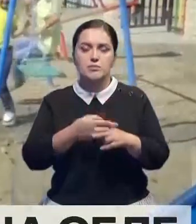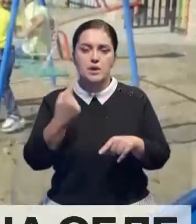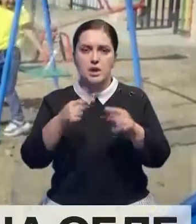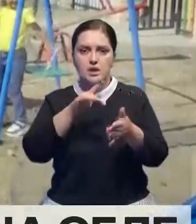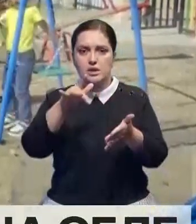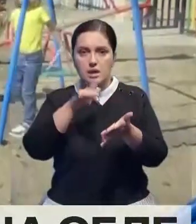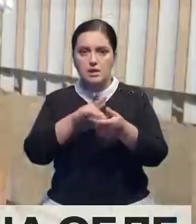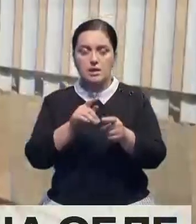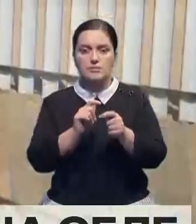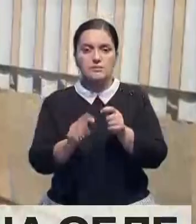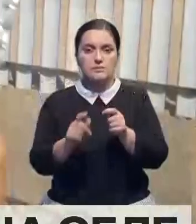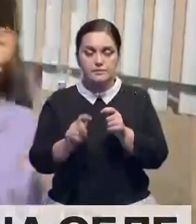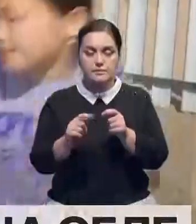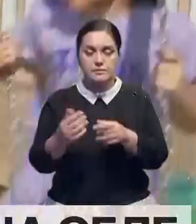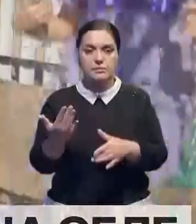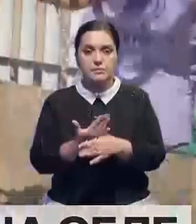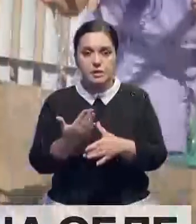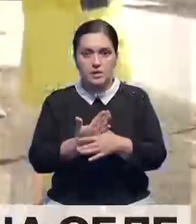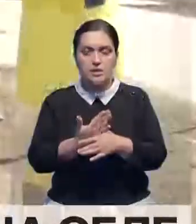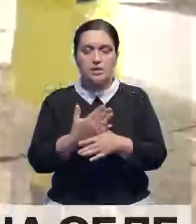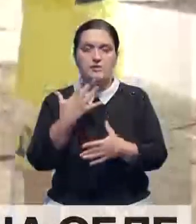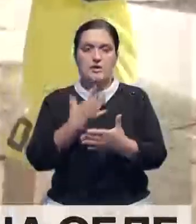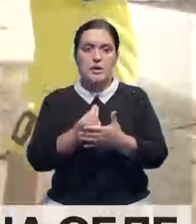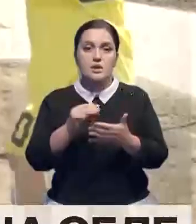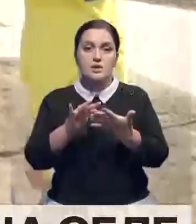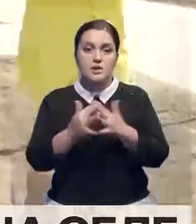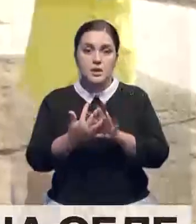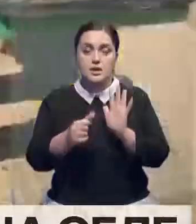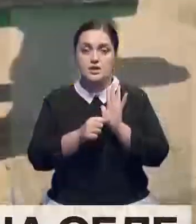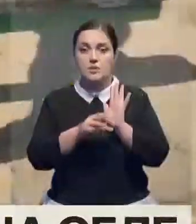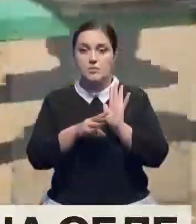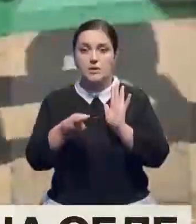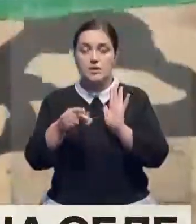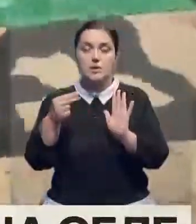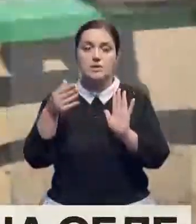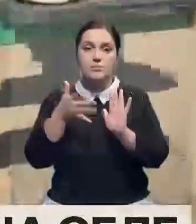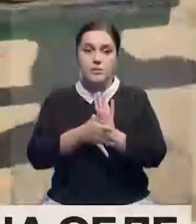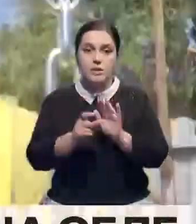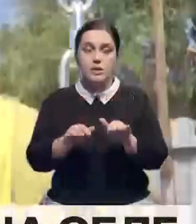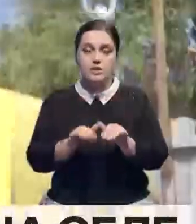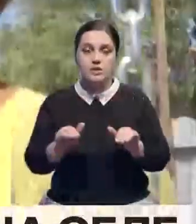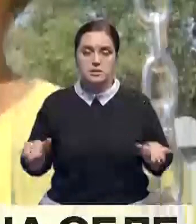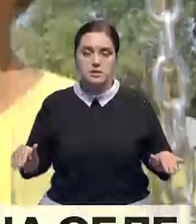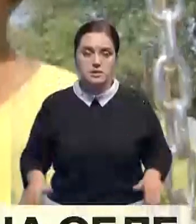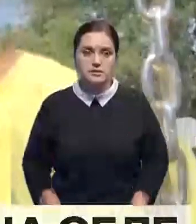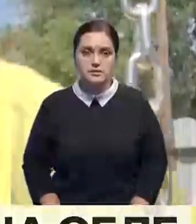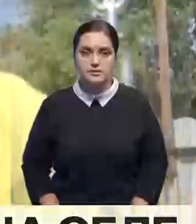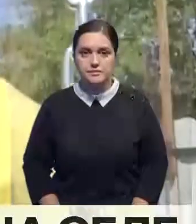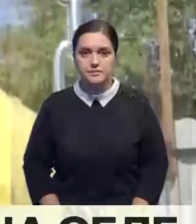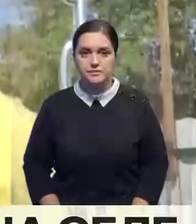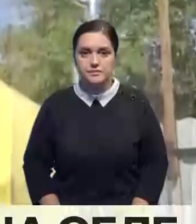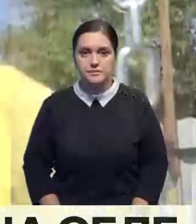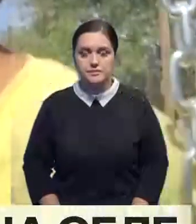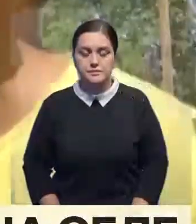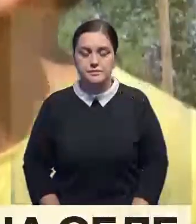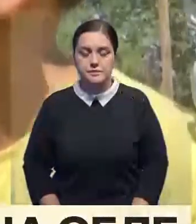городах страны, они продолжают помогать своей малой родине. Очередные 6 миллионов тенге потратили на детей. Мы